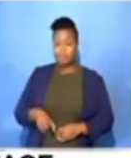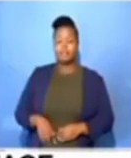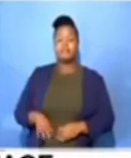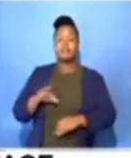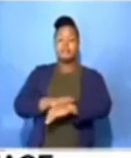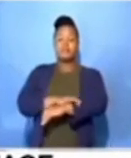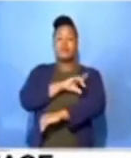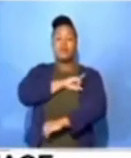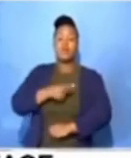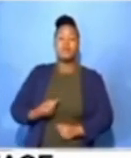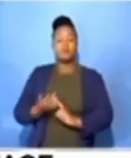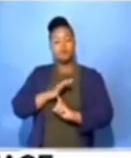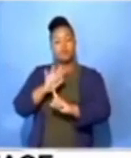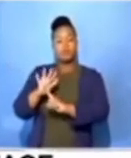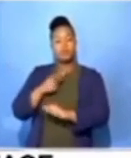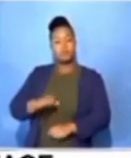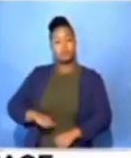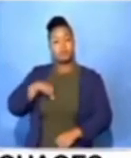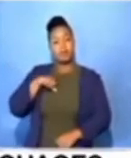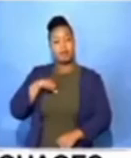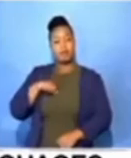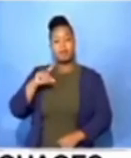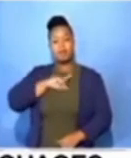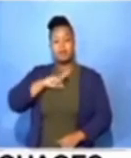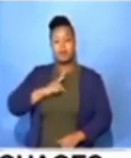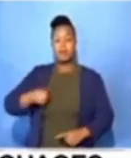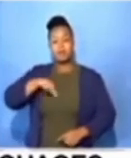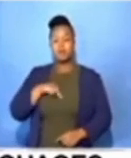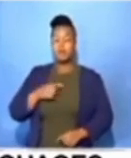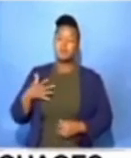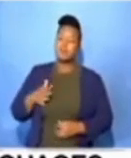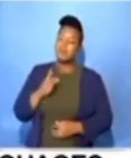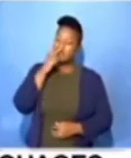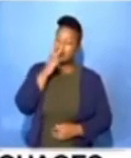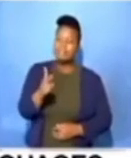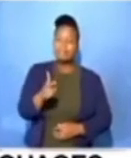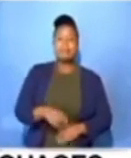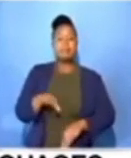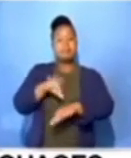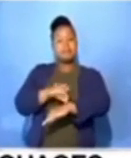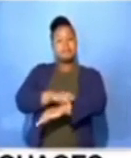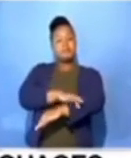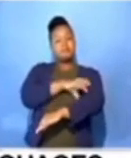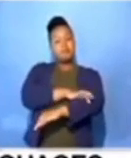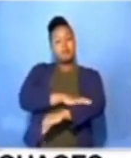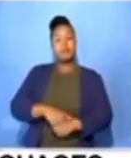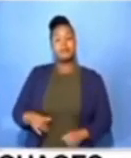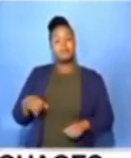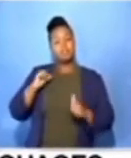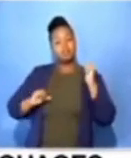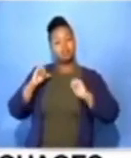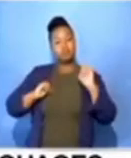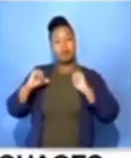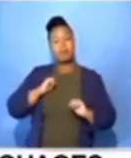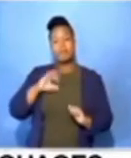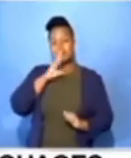Leswi swi tsakisa swinene hiku hi ta kota ku vona drama series leyi nga